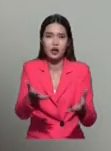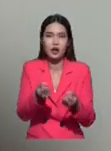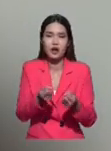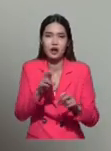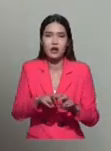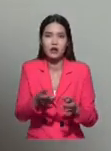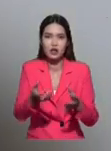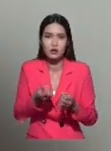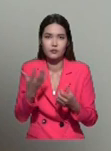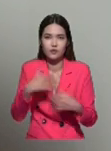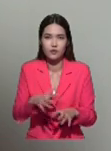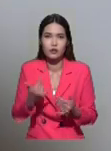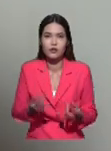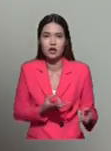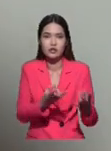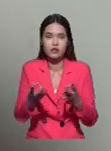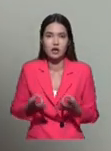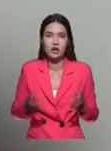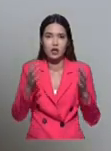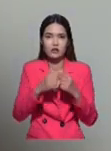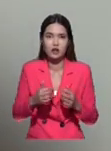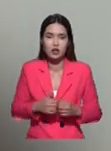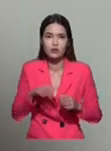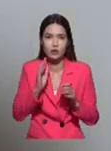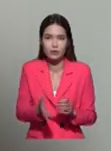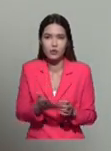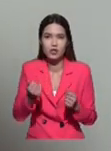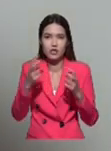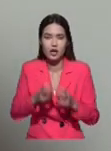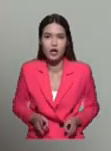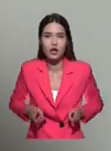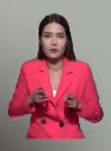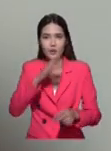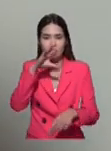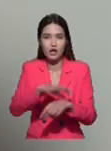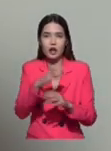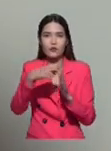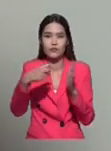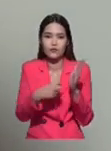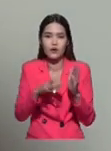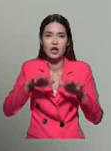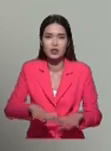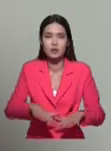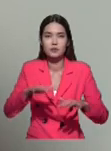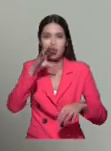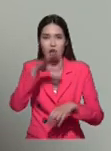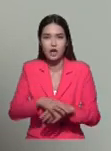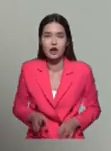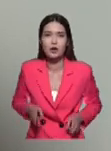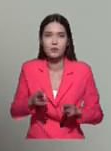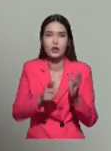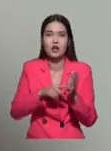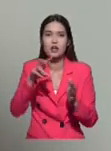знакомый, который по просьбе скрыл следы преступления. По факту убийства начато досудебное расследование по части 3